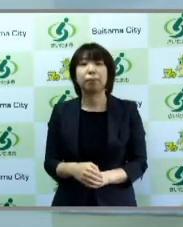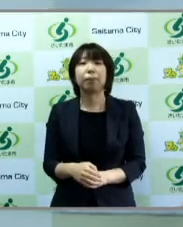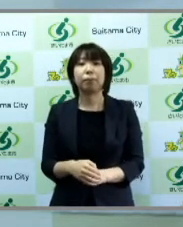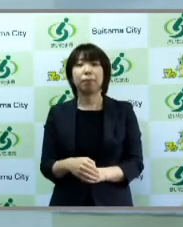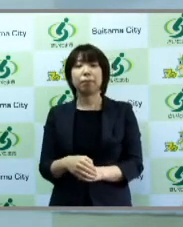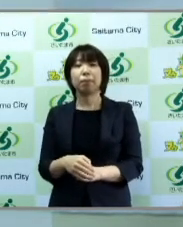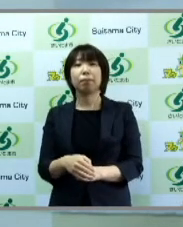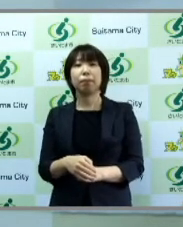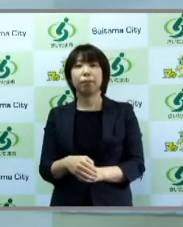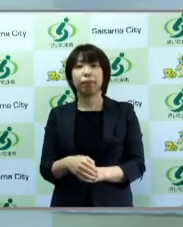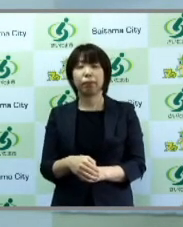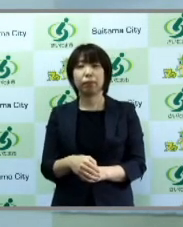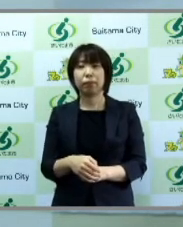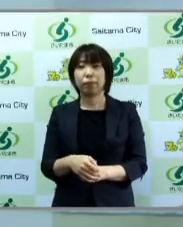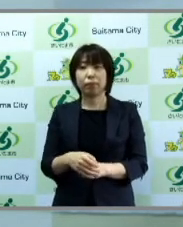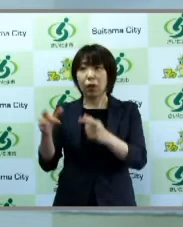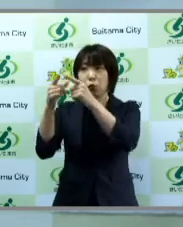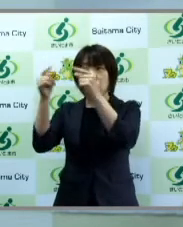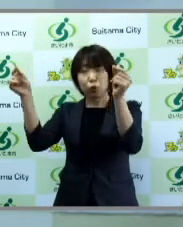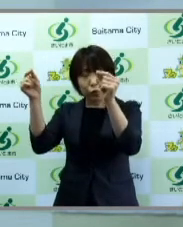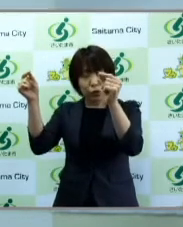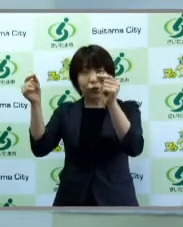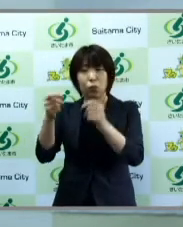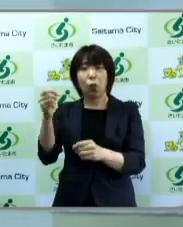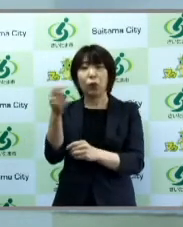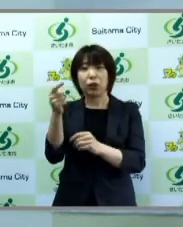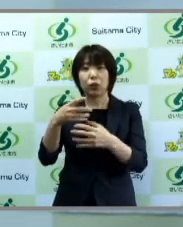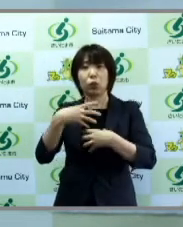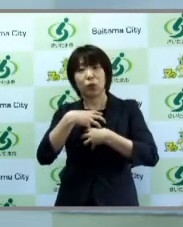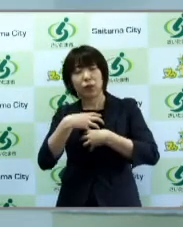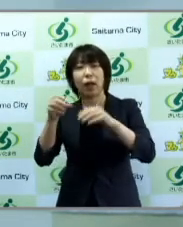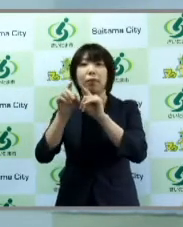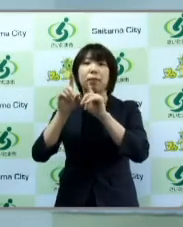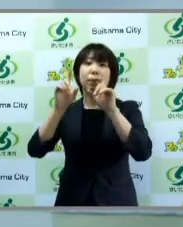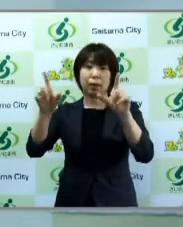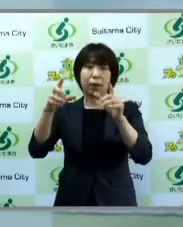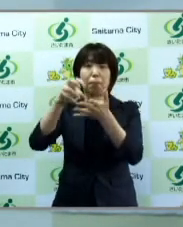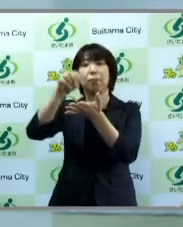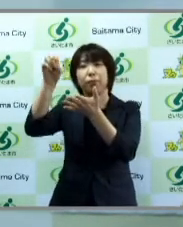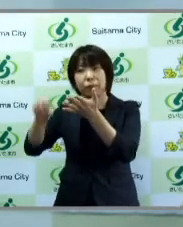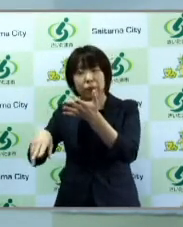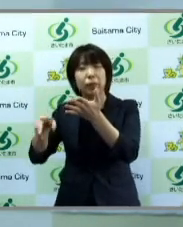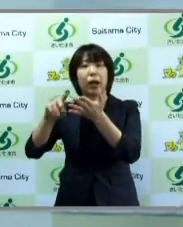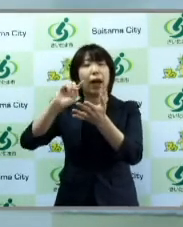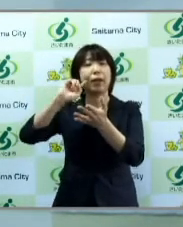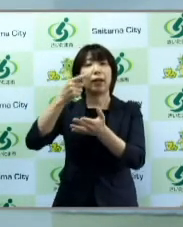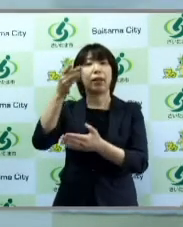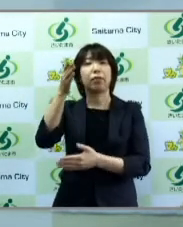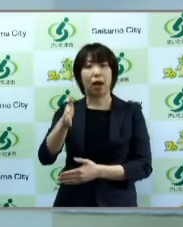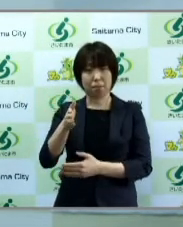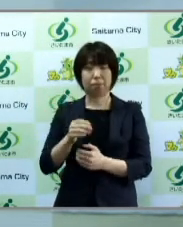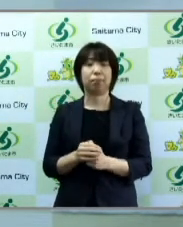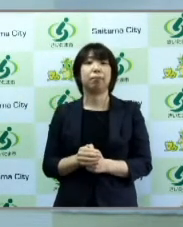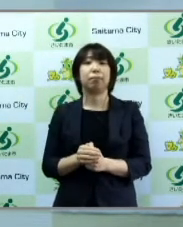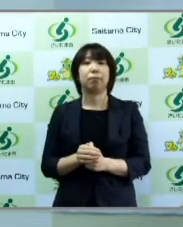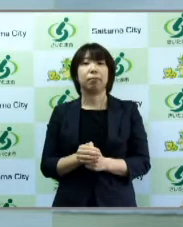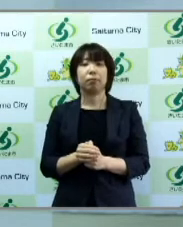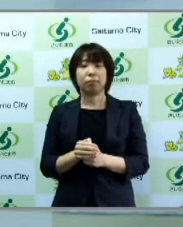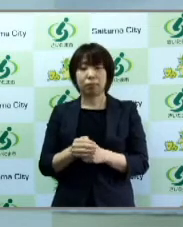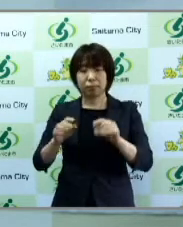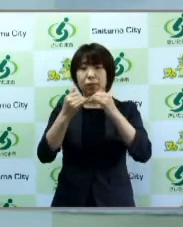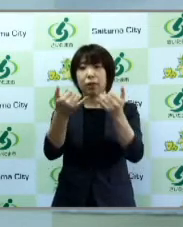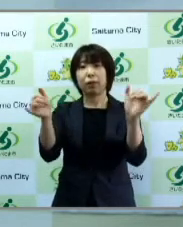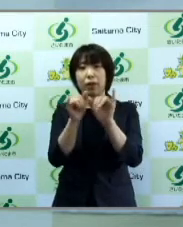緊急事態宣言が解除されてから1ヶ月半が経過をいたしました。社会経済活動の活発化に伴